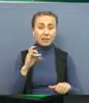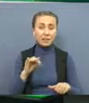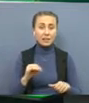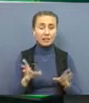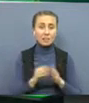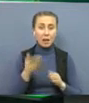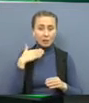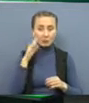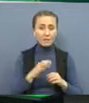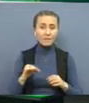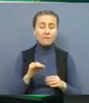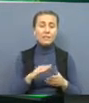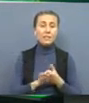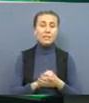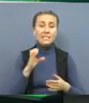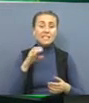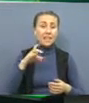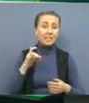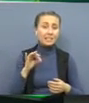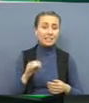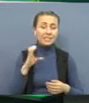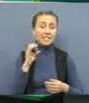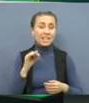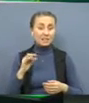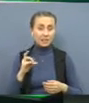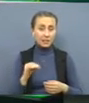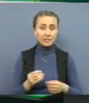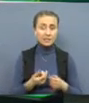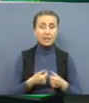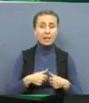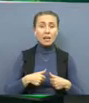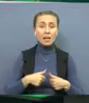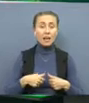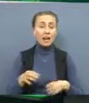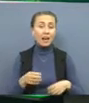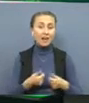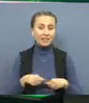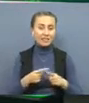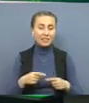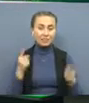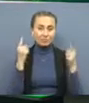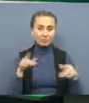филиалом Казахстанского института стандартизации и сертификации организовали торжественное мероприятие.